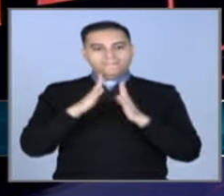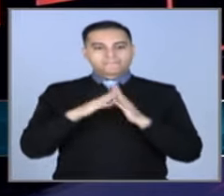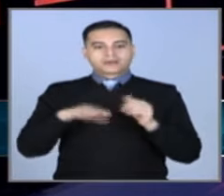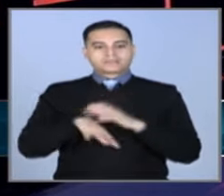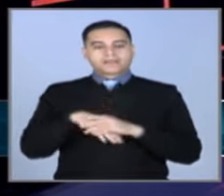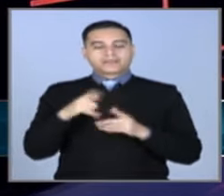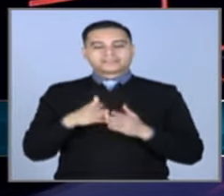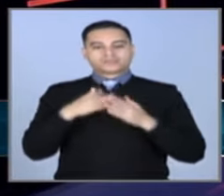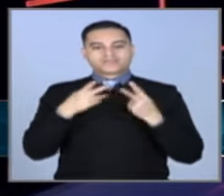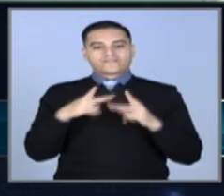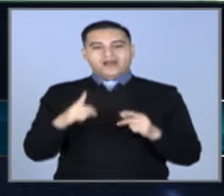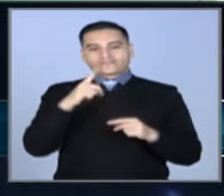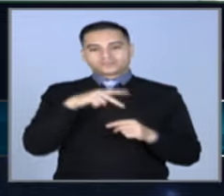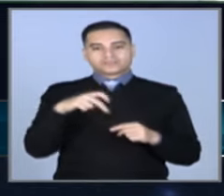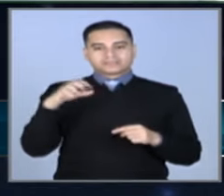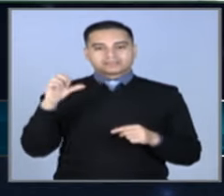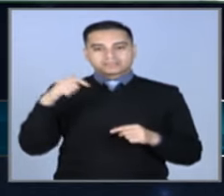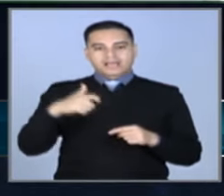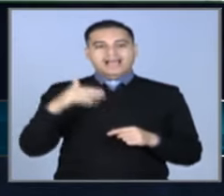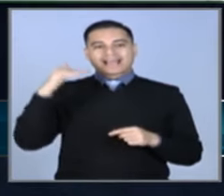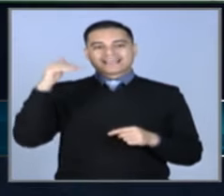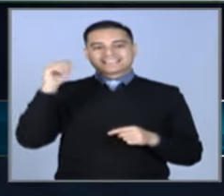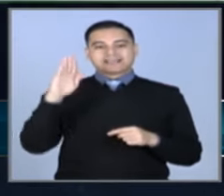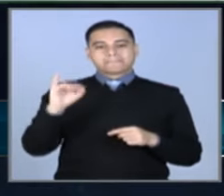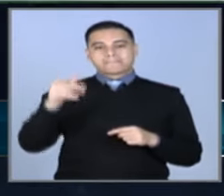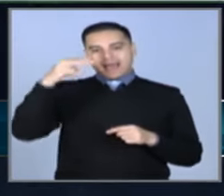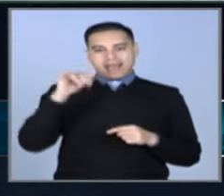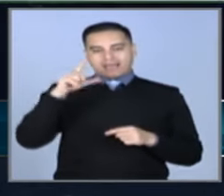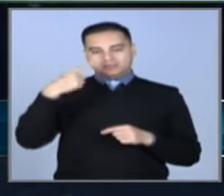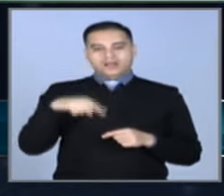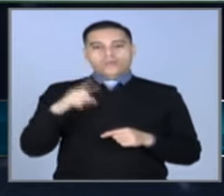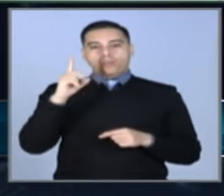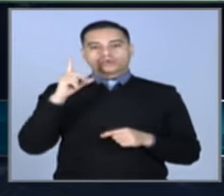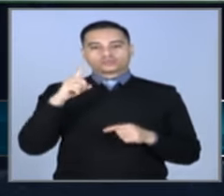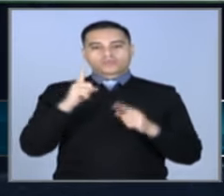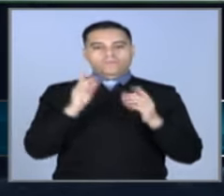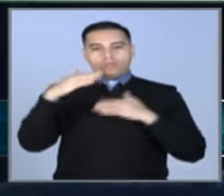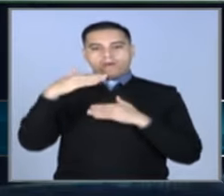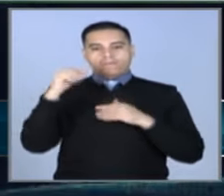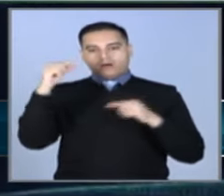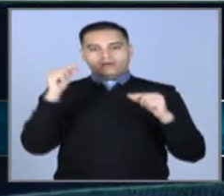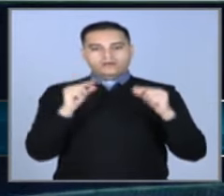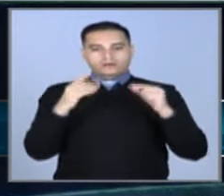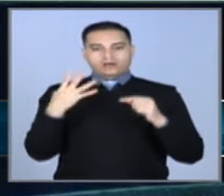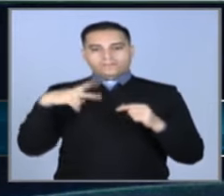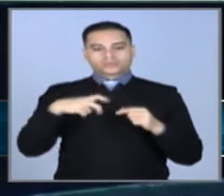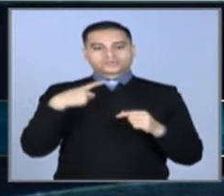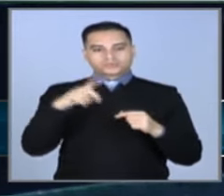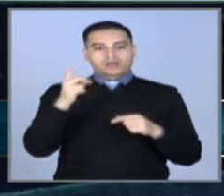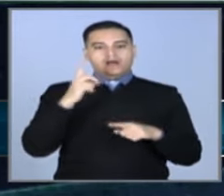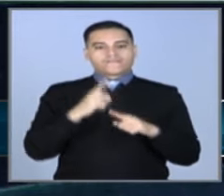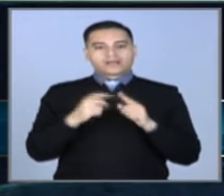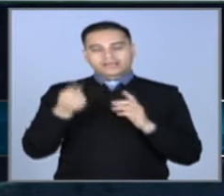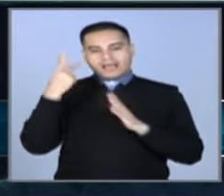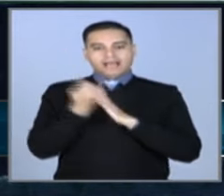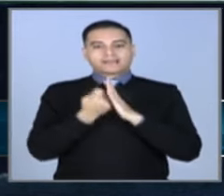افتتاح قناة السويس عام 1869؟ إسماعيل. صح. ما هو مجموع الأضلاع في 21 مربع؟ 84. صح.